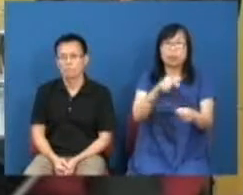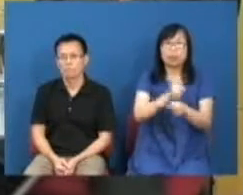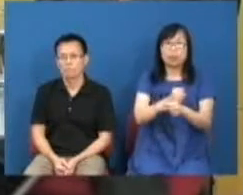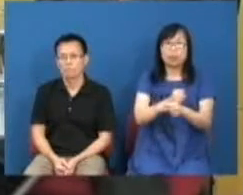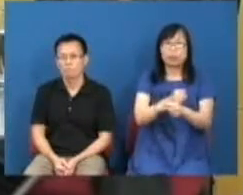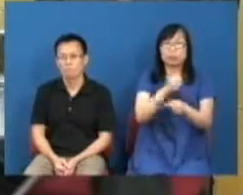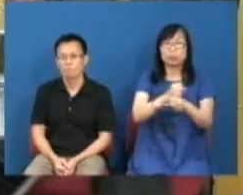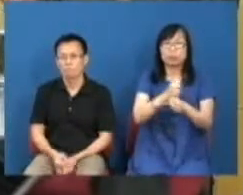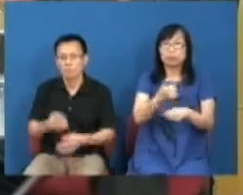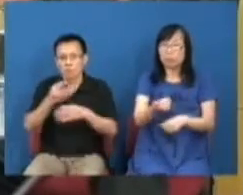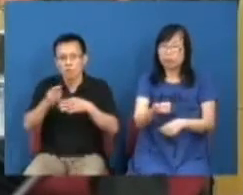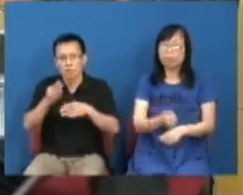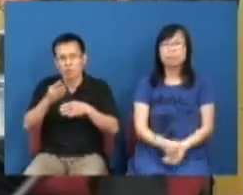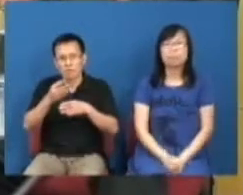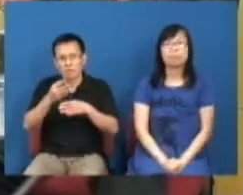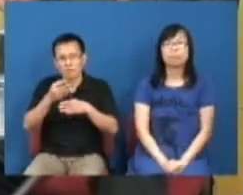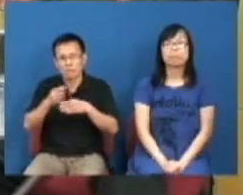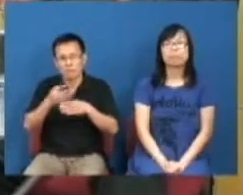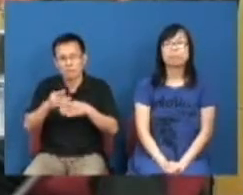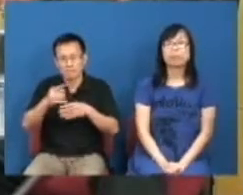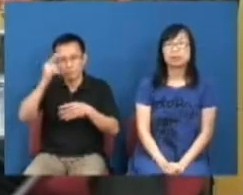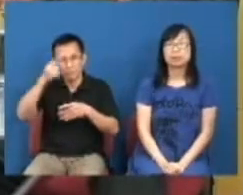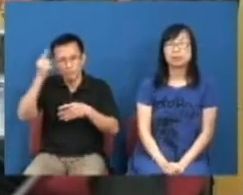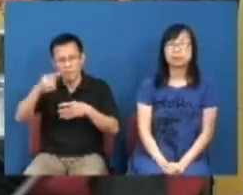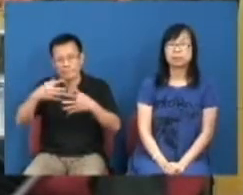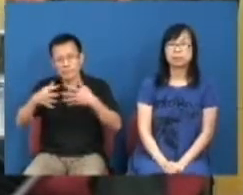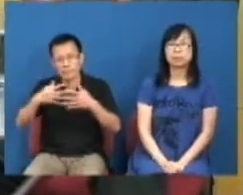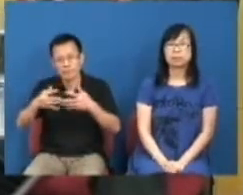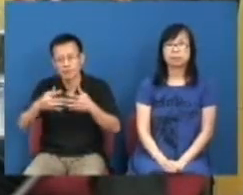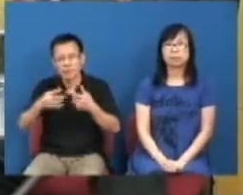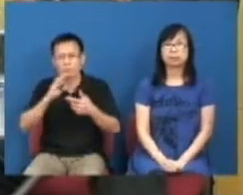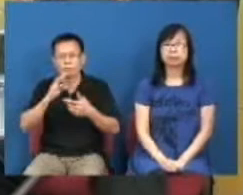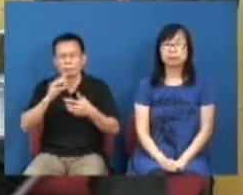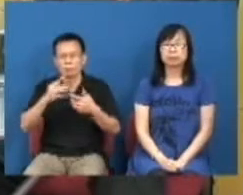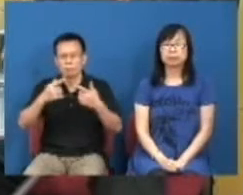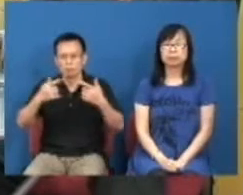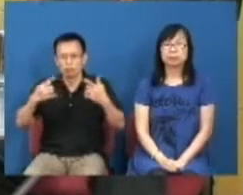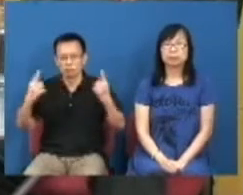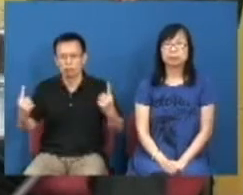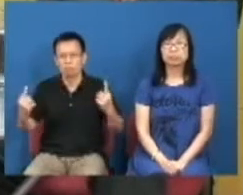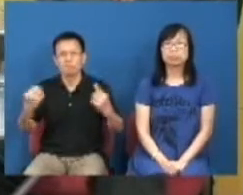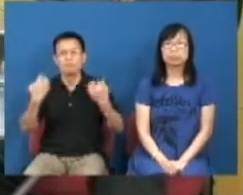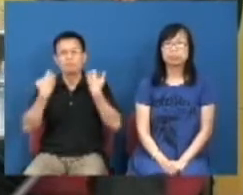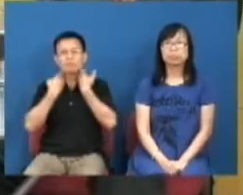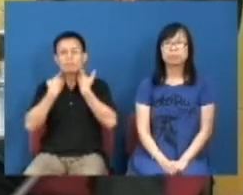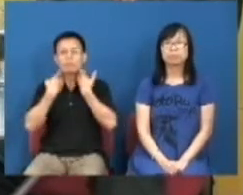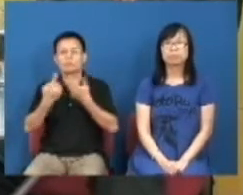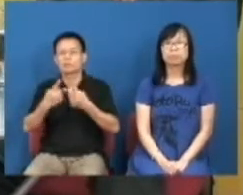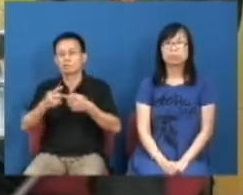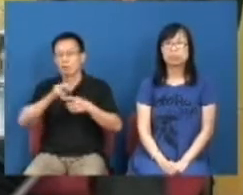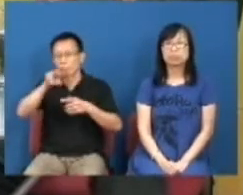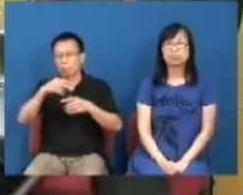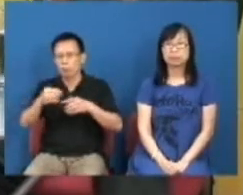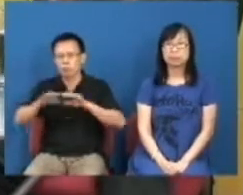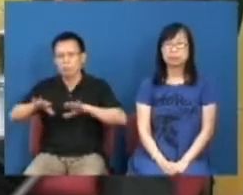咧？ 所以每一件事咧，如果真係去到咁僵嚇，先至話係去揾調解員，就係